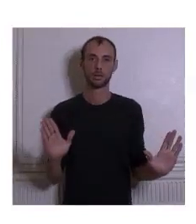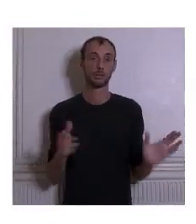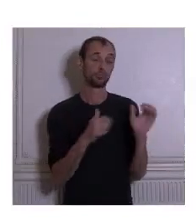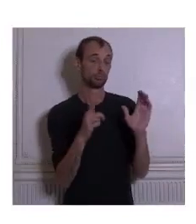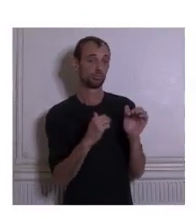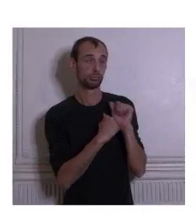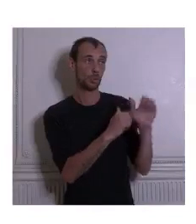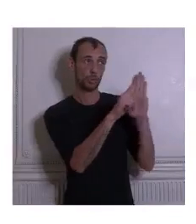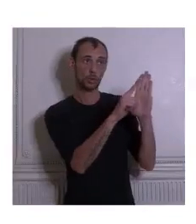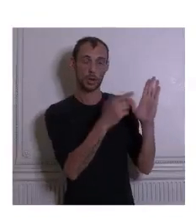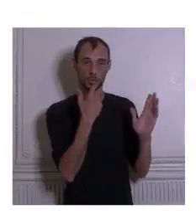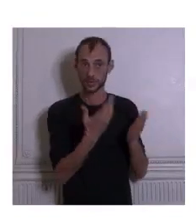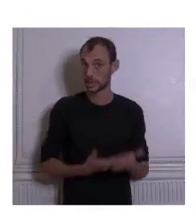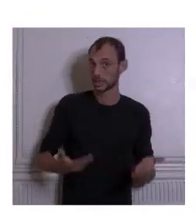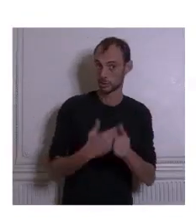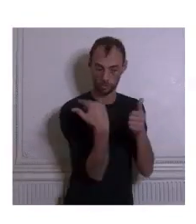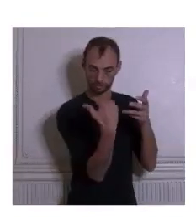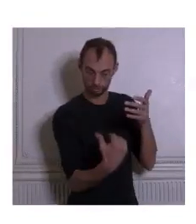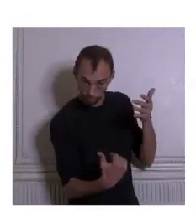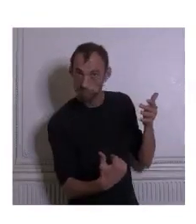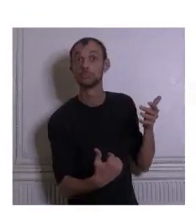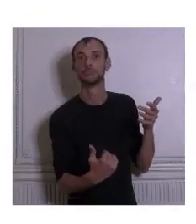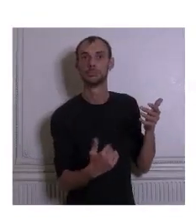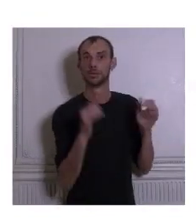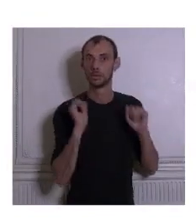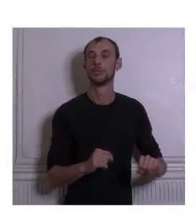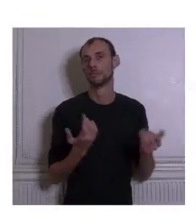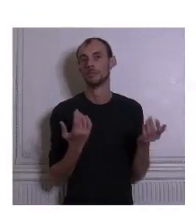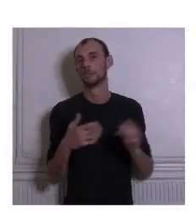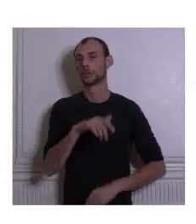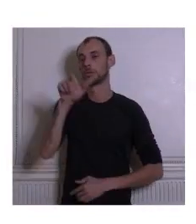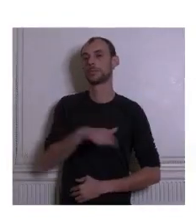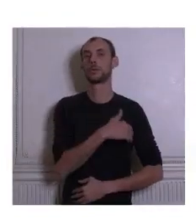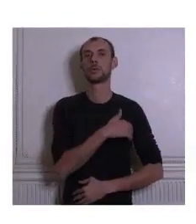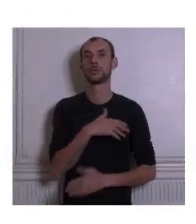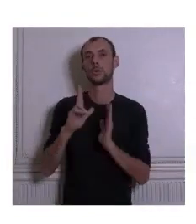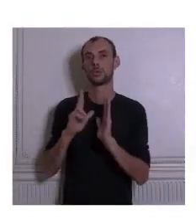D'accord, parfait. Des remarques ? Non, je vous remercie.